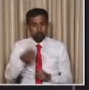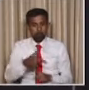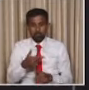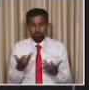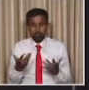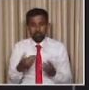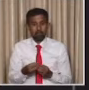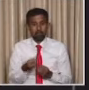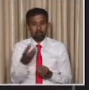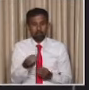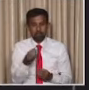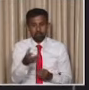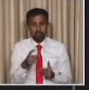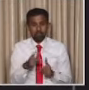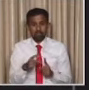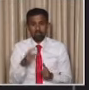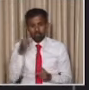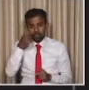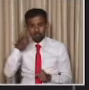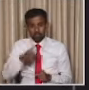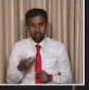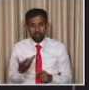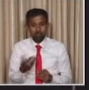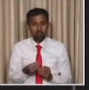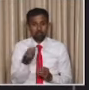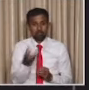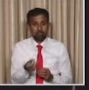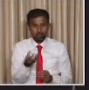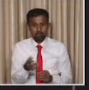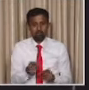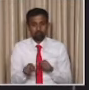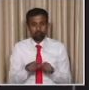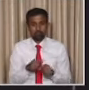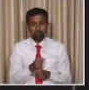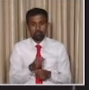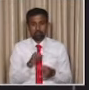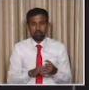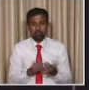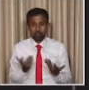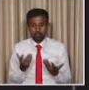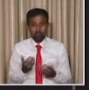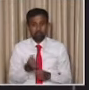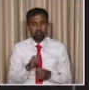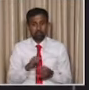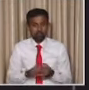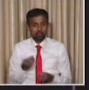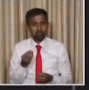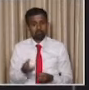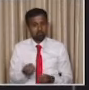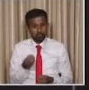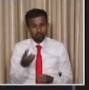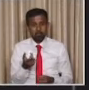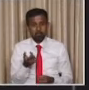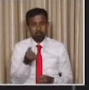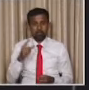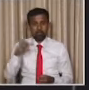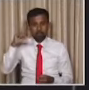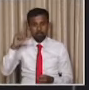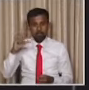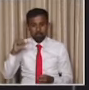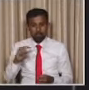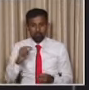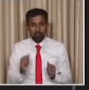bang diesel nanti rata diesel denaga bang gas nanti rata gas denaga bang mila adu kerana yang